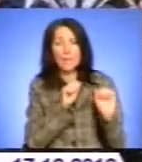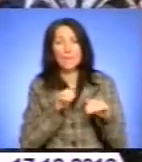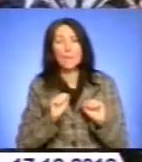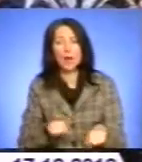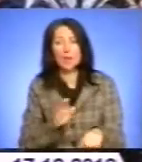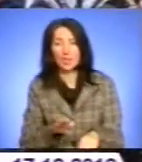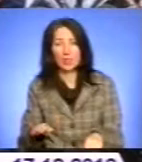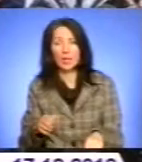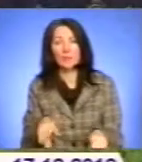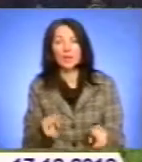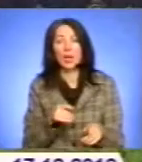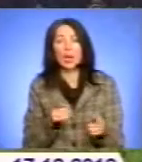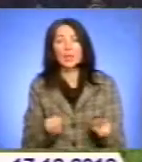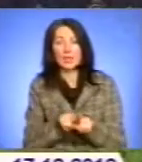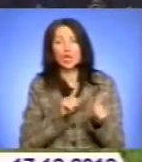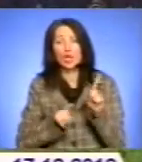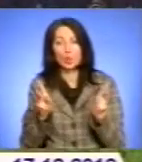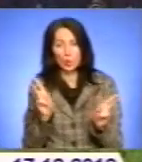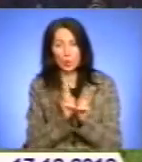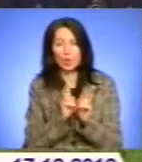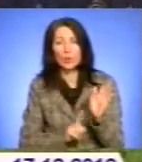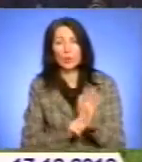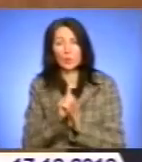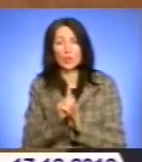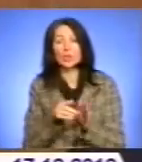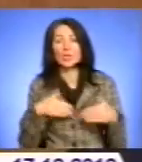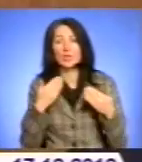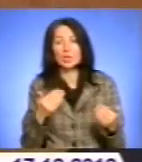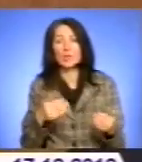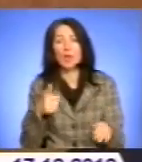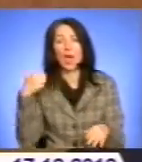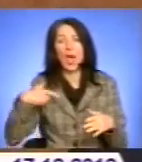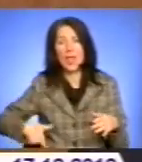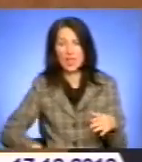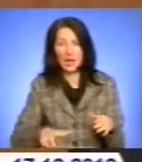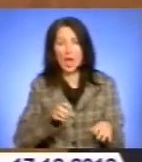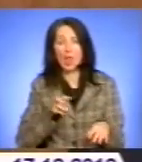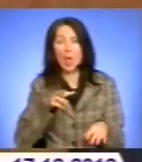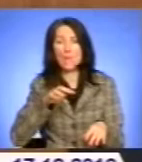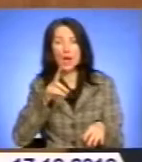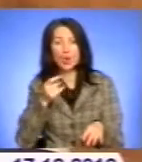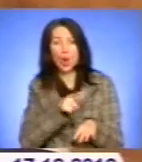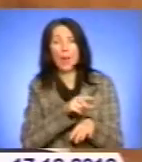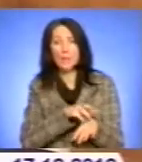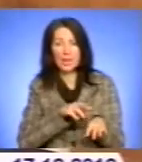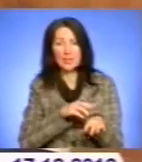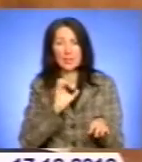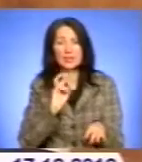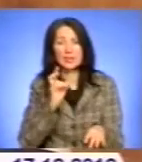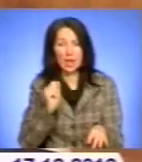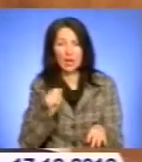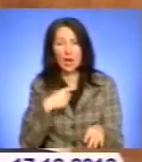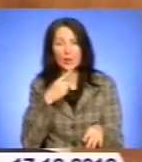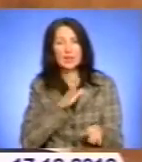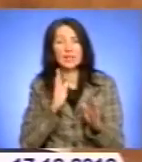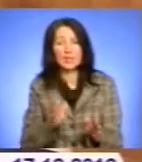зустрічей, започатковані з ініціативи керівника обласного управління генерал-майора міліції Віктора Сака, присутні не тільки акцентували увагу на підлітковій злочинності, а й